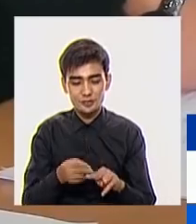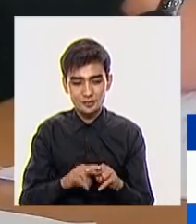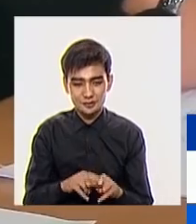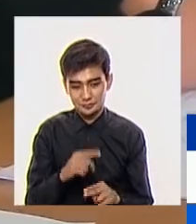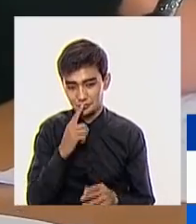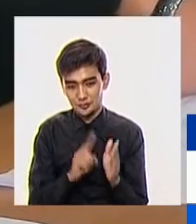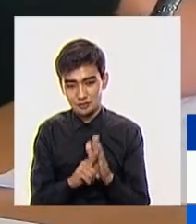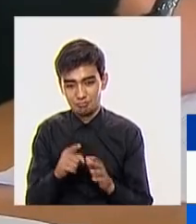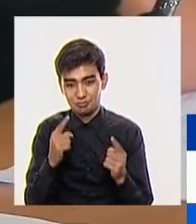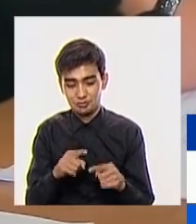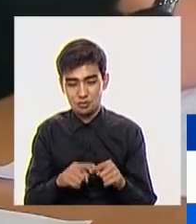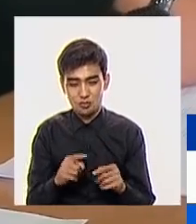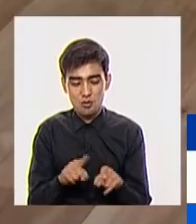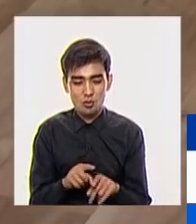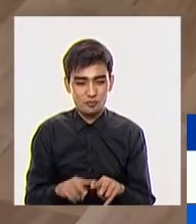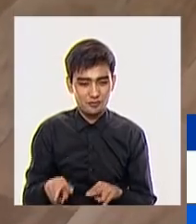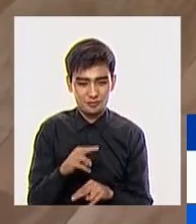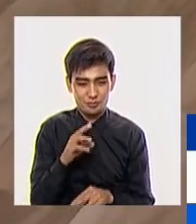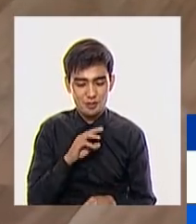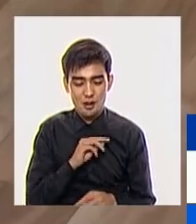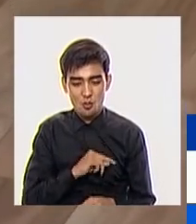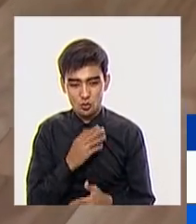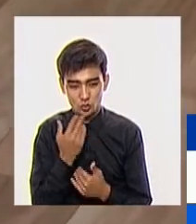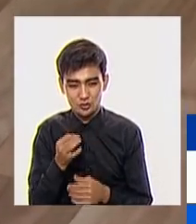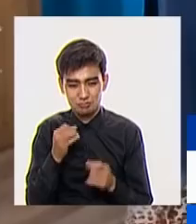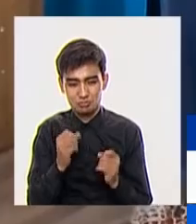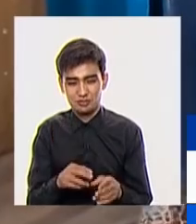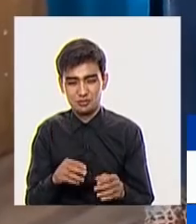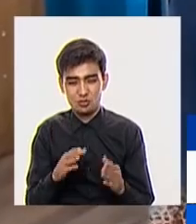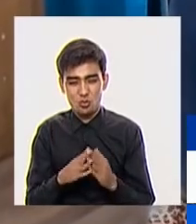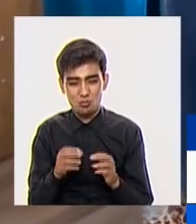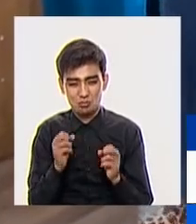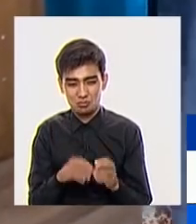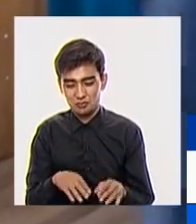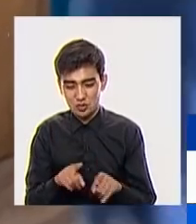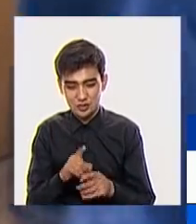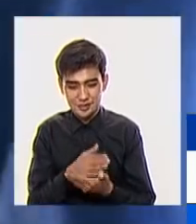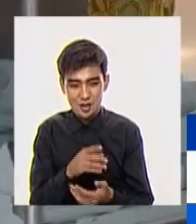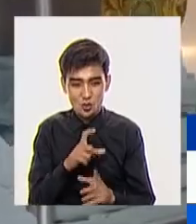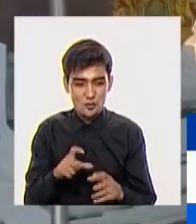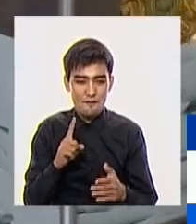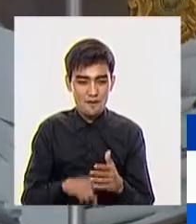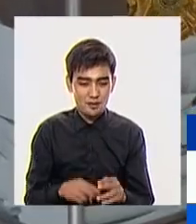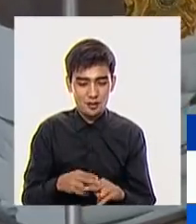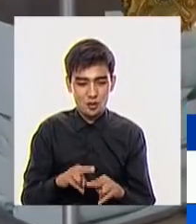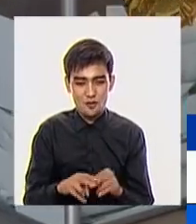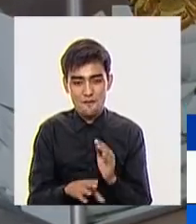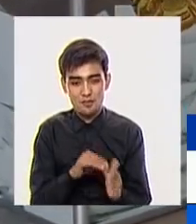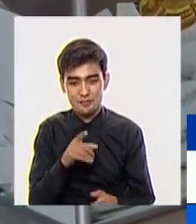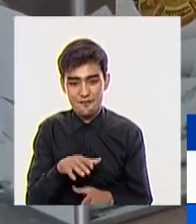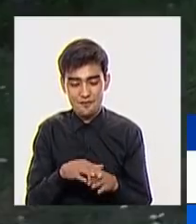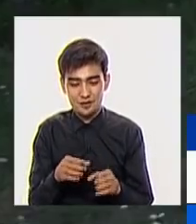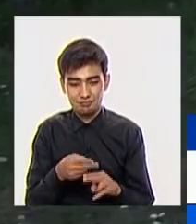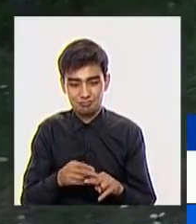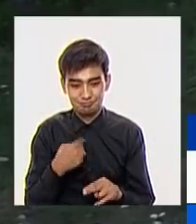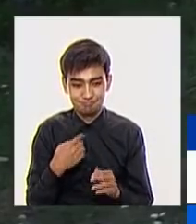в упадок, во многом похожи. Везде безработица и брошенные дома. Но если в Верхнеберезовском люди верят, что избранный ими чиновник